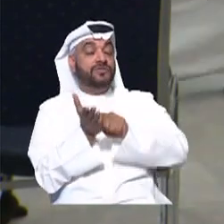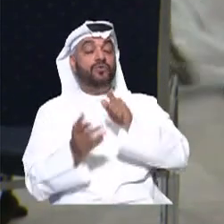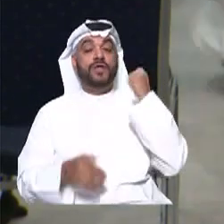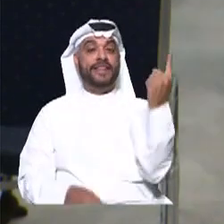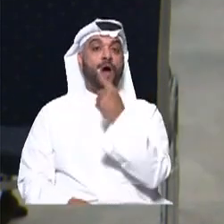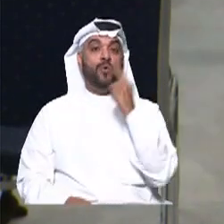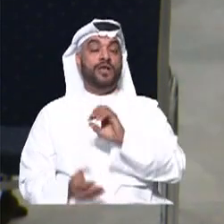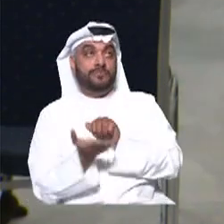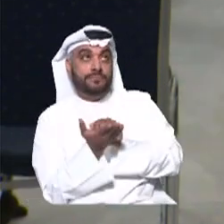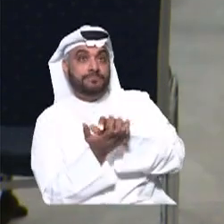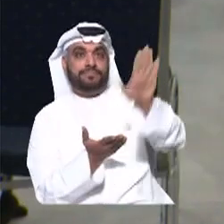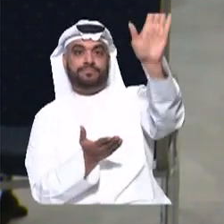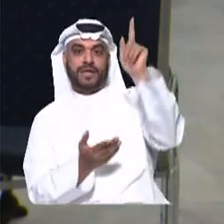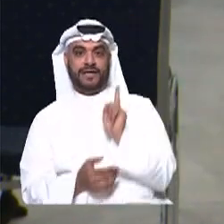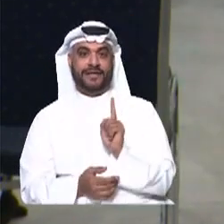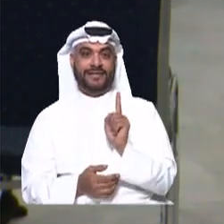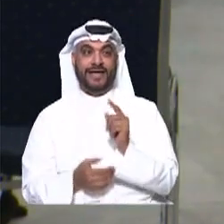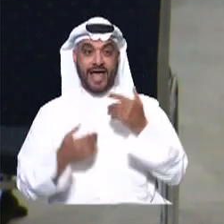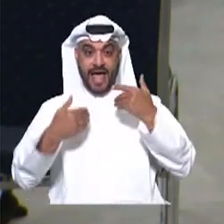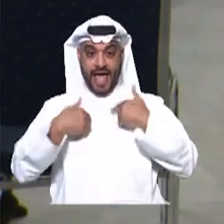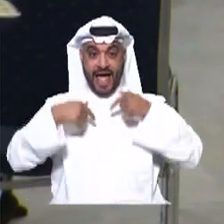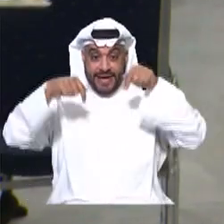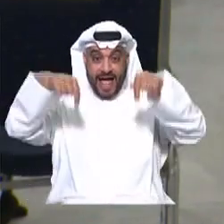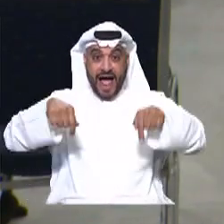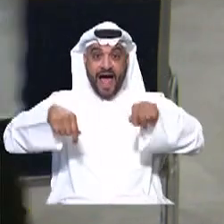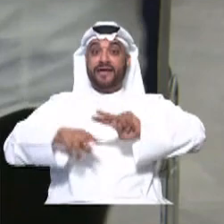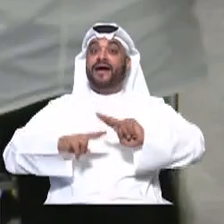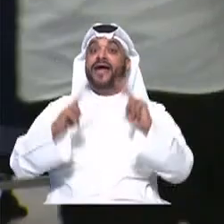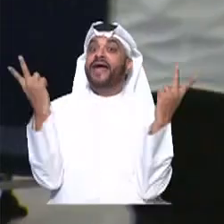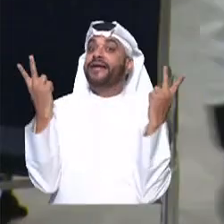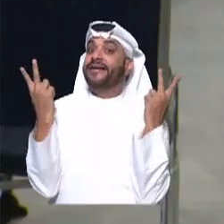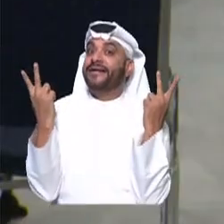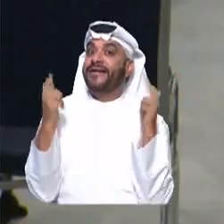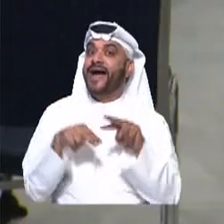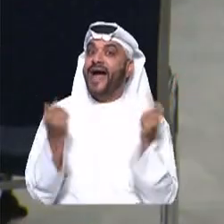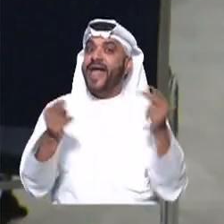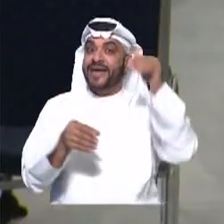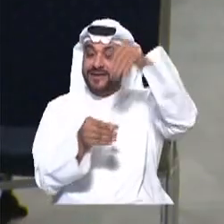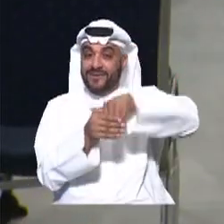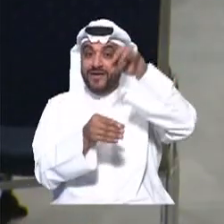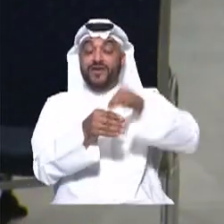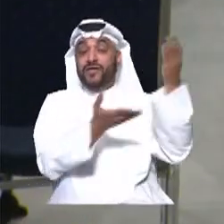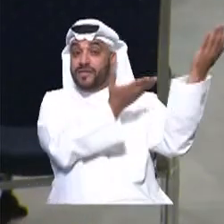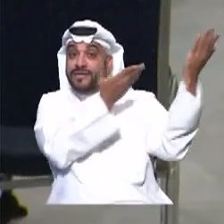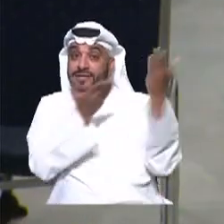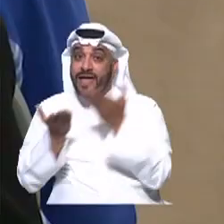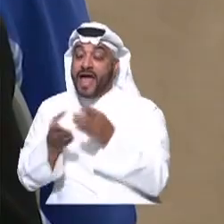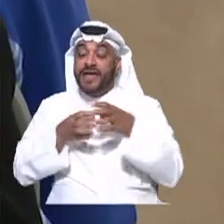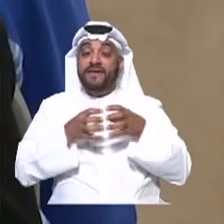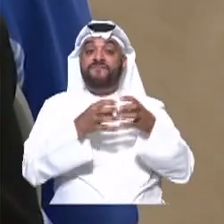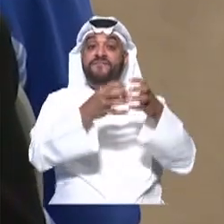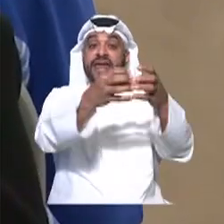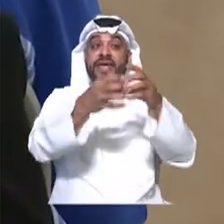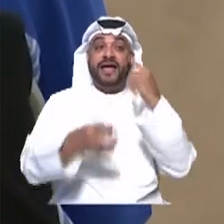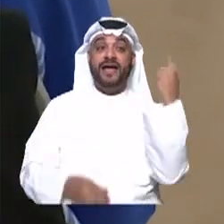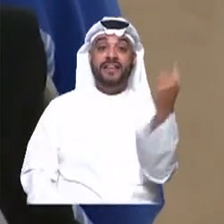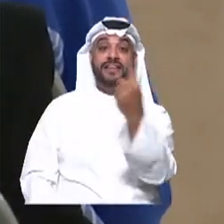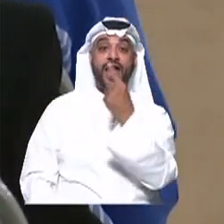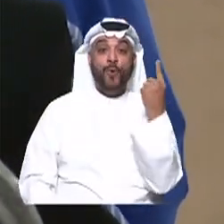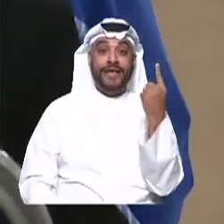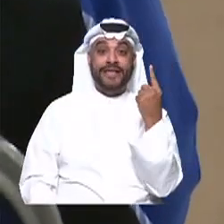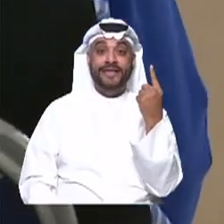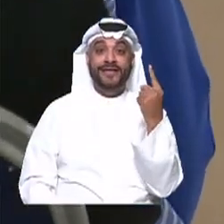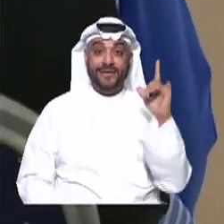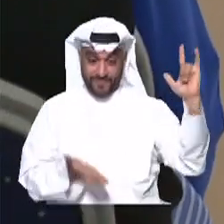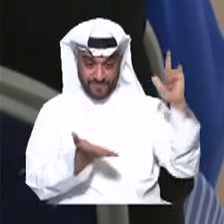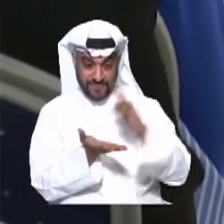هذه يعني تميزت عن السابقة أنها بوجود الفريق الدولي، وهذا تعاون دولي دائم ما بين